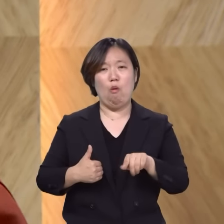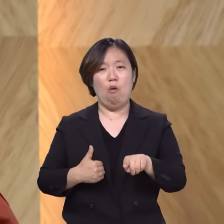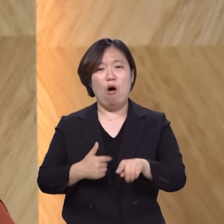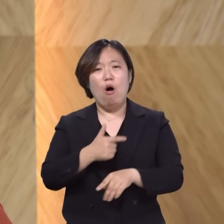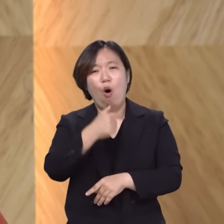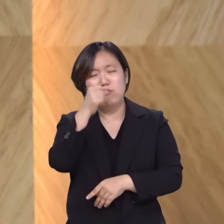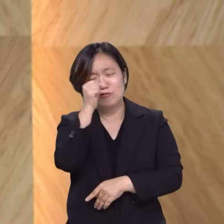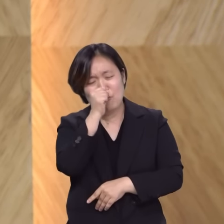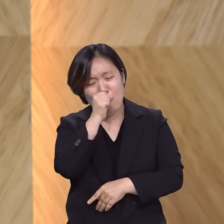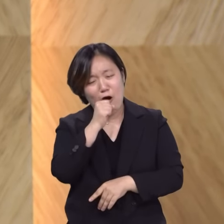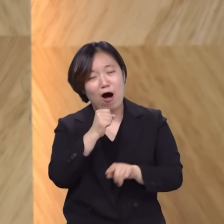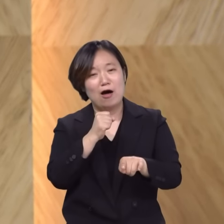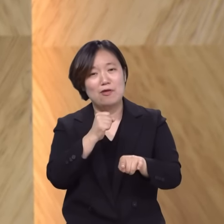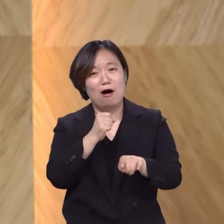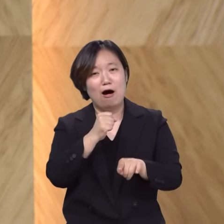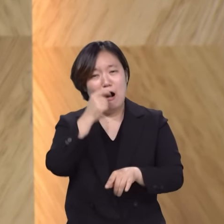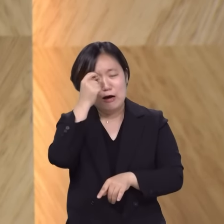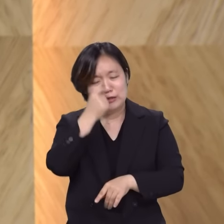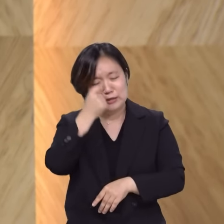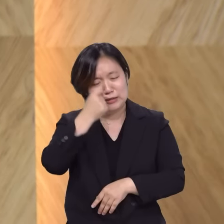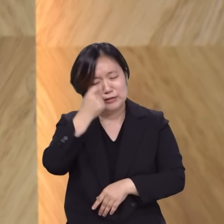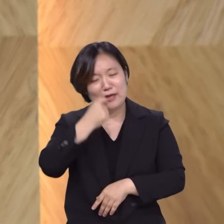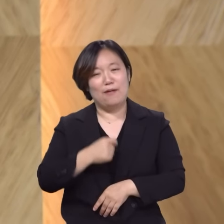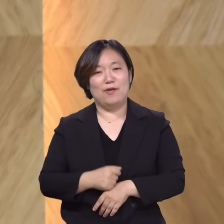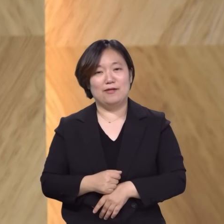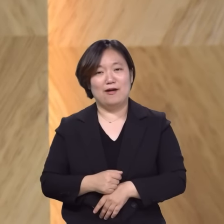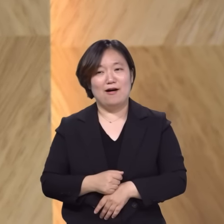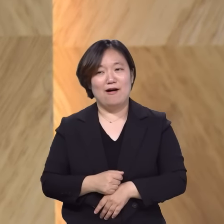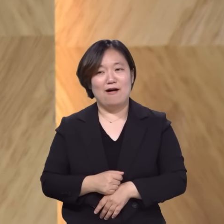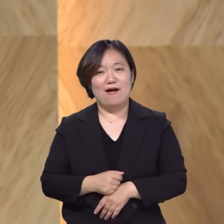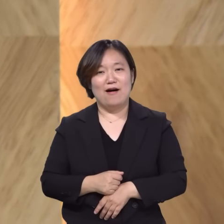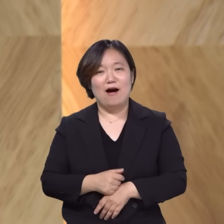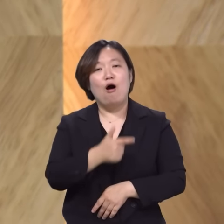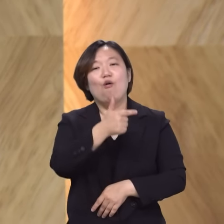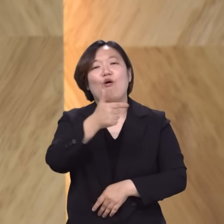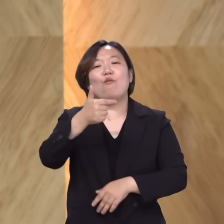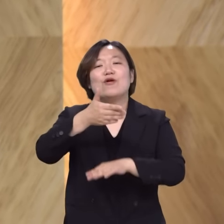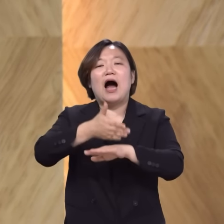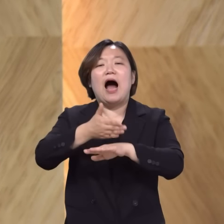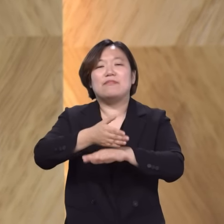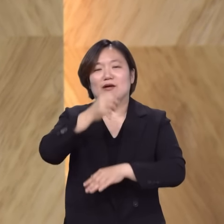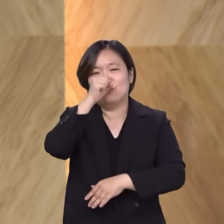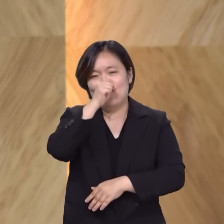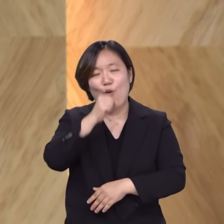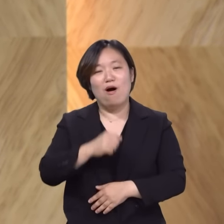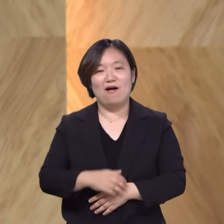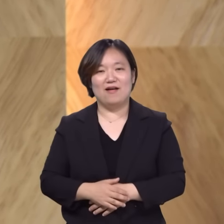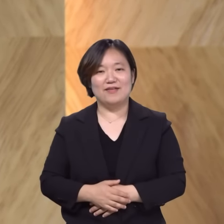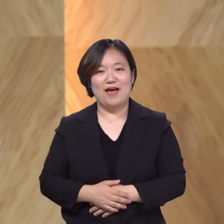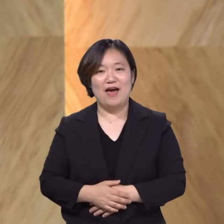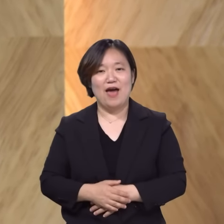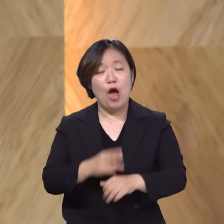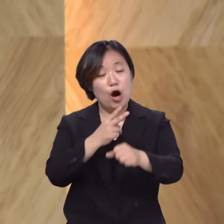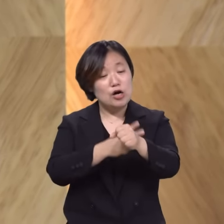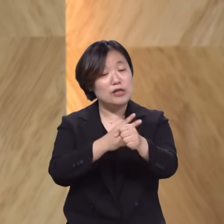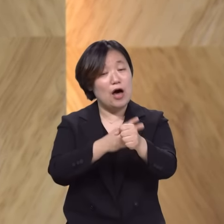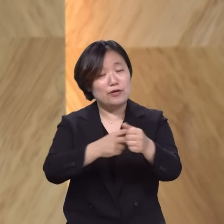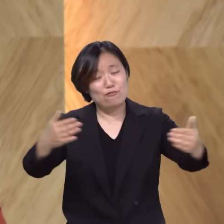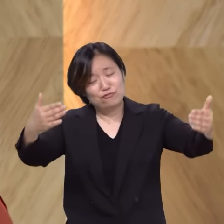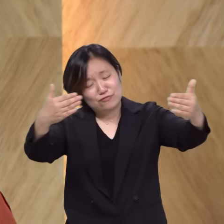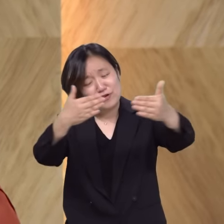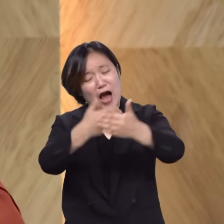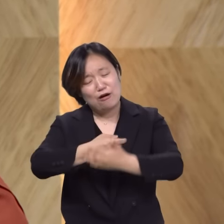탁 풀리니까 막 서러움도 밀러 왔겠죠 너무너무 고맙고 좋아서 의사 선생님이 부둥켜 안고